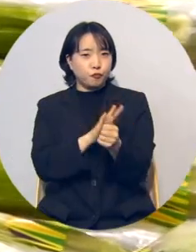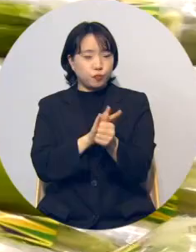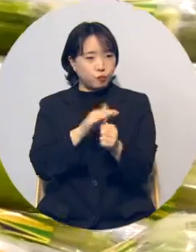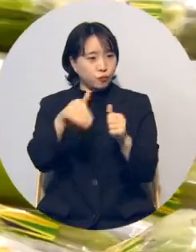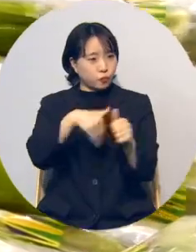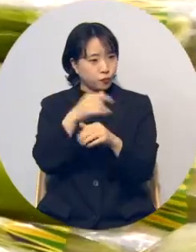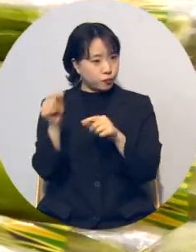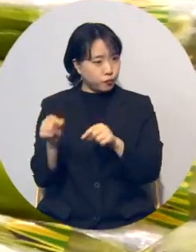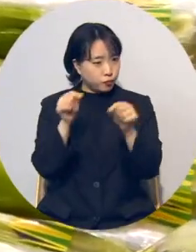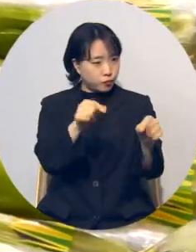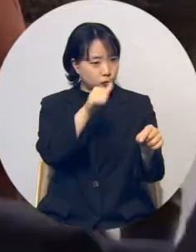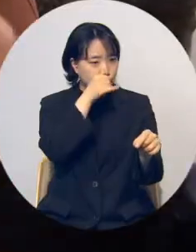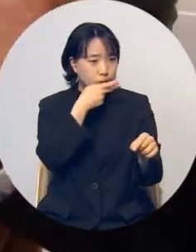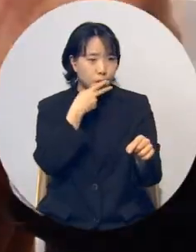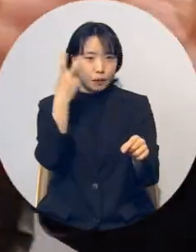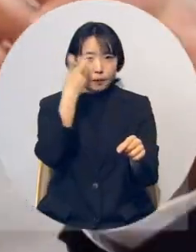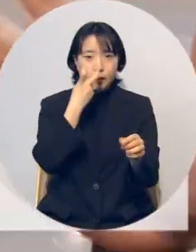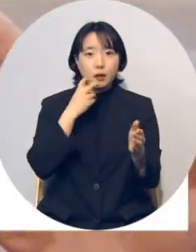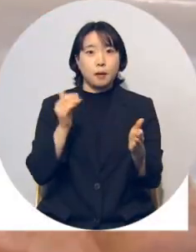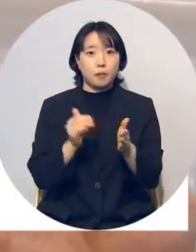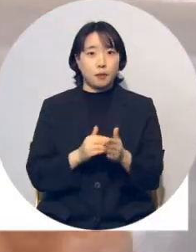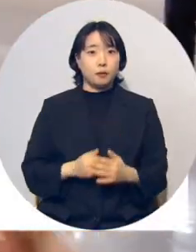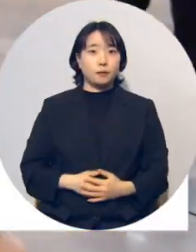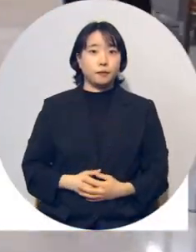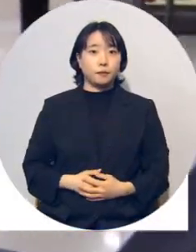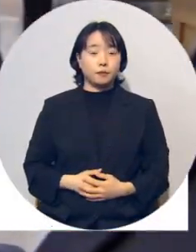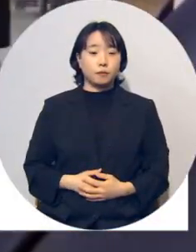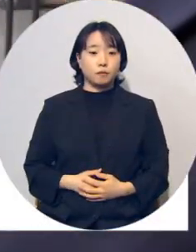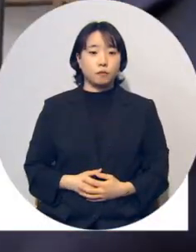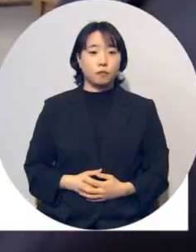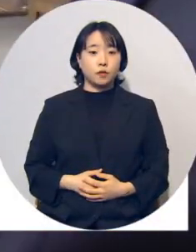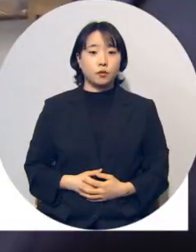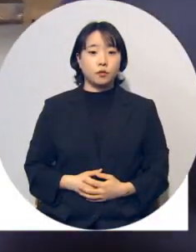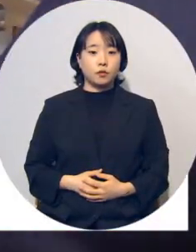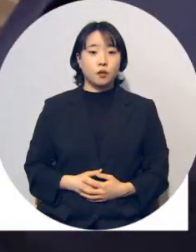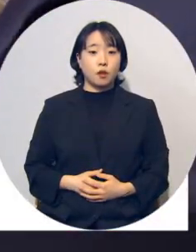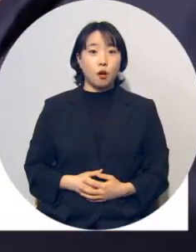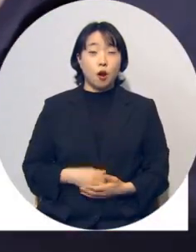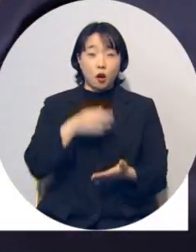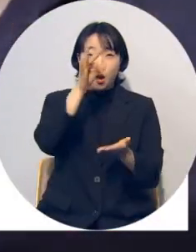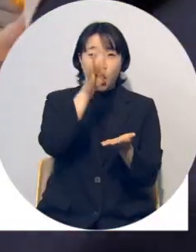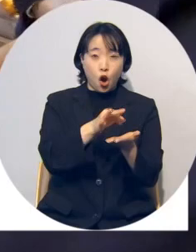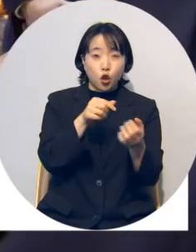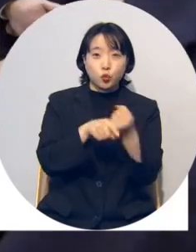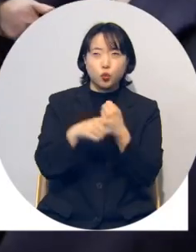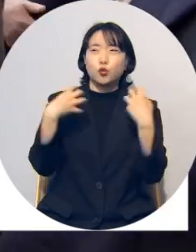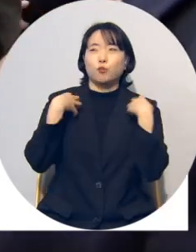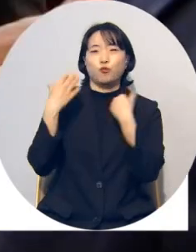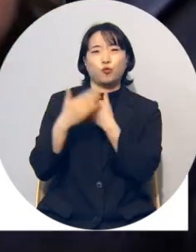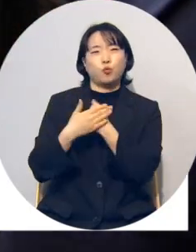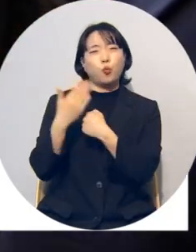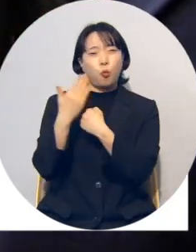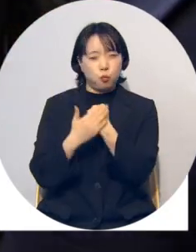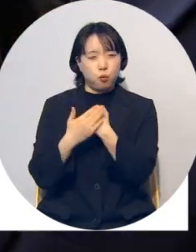점검에 나섰습니다. 가격이 너무 싸게 할수 있었던 거는 정부에서 많이 지원해